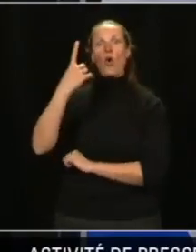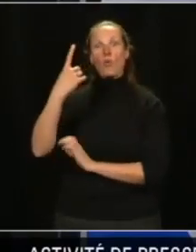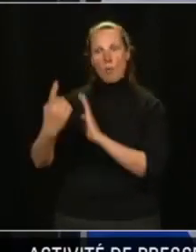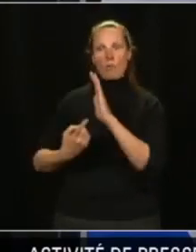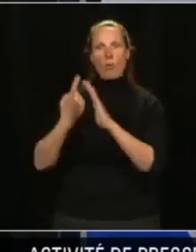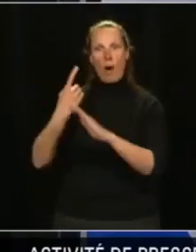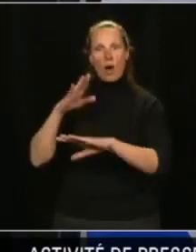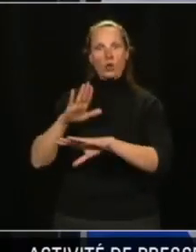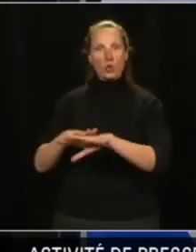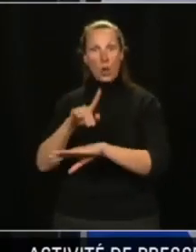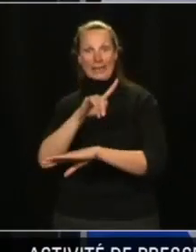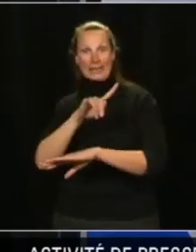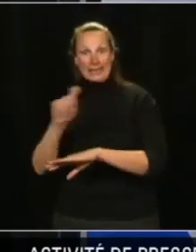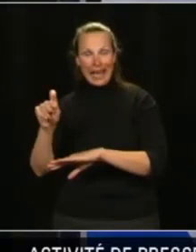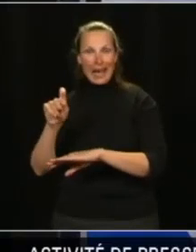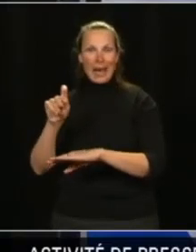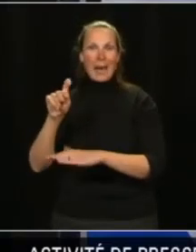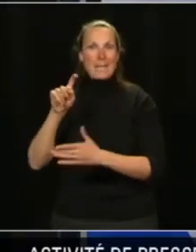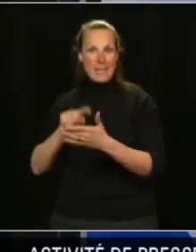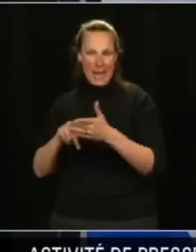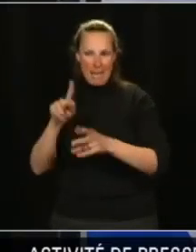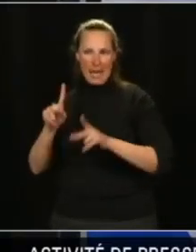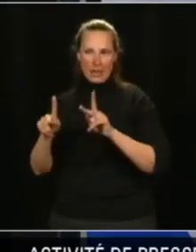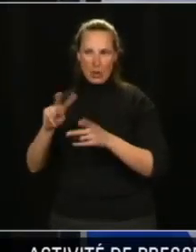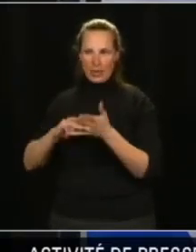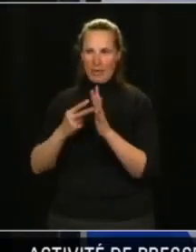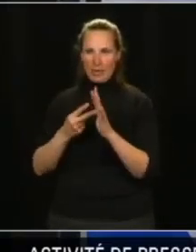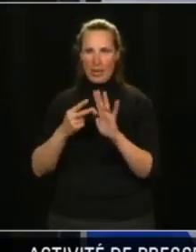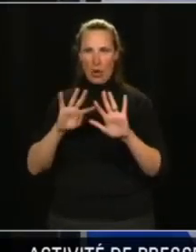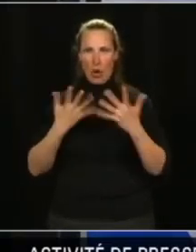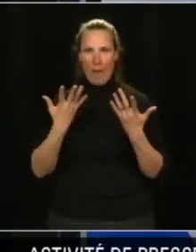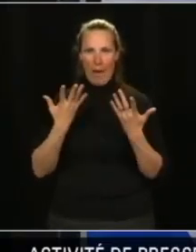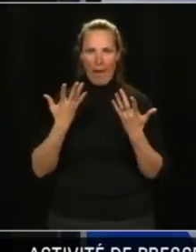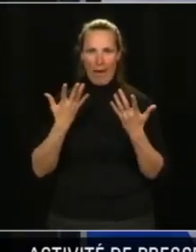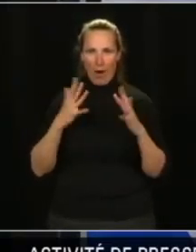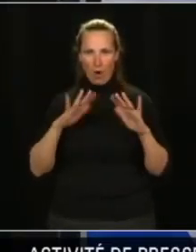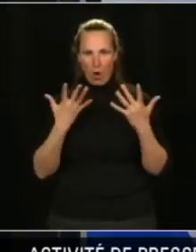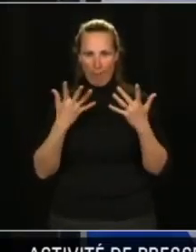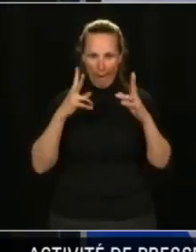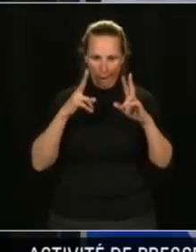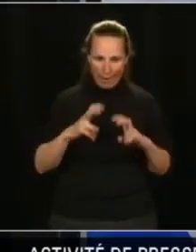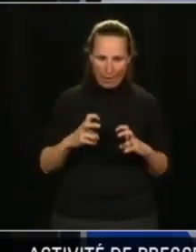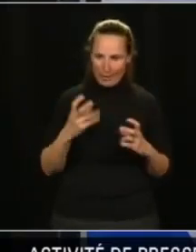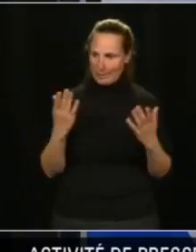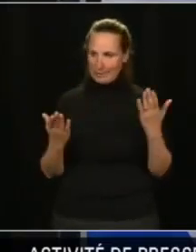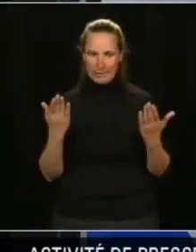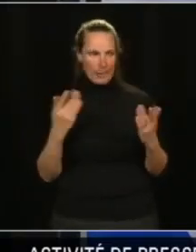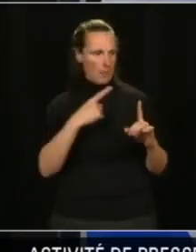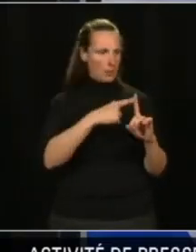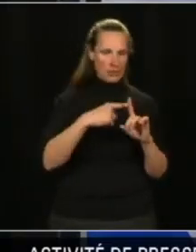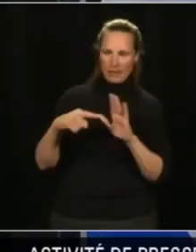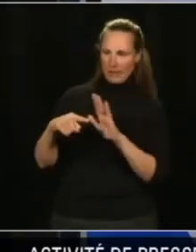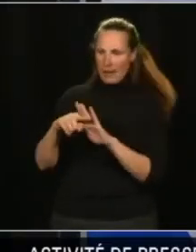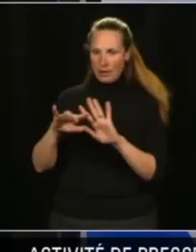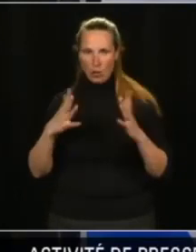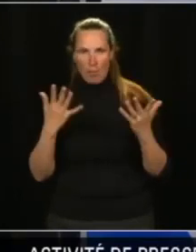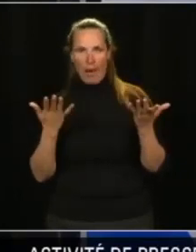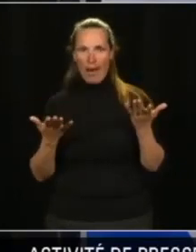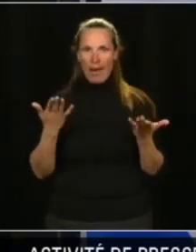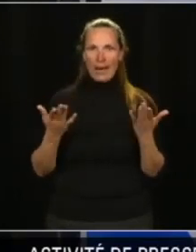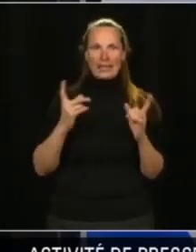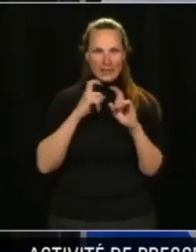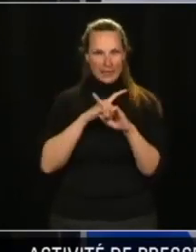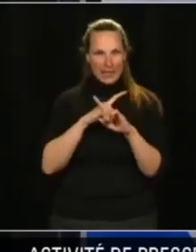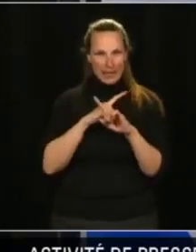soulever une question de balance des inconvénients tantôt je vous disais on ouvre les écoles primaires à québec